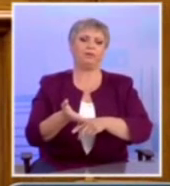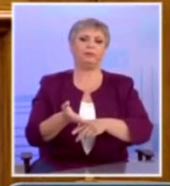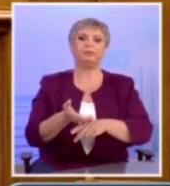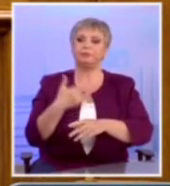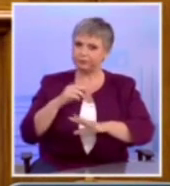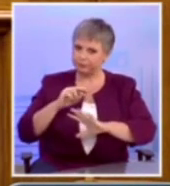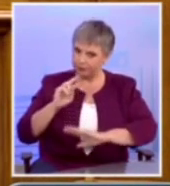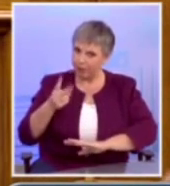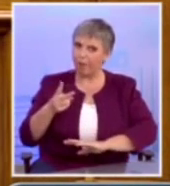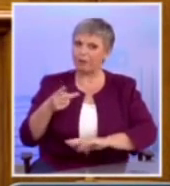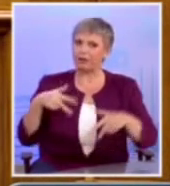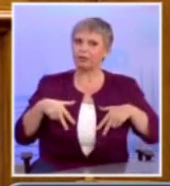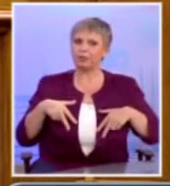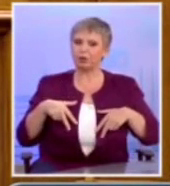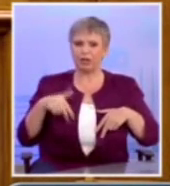Φτάνοντας στο τέλος.